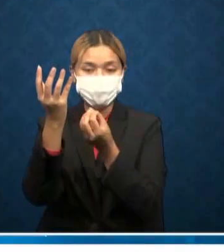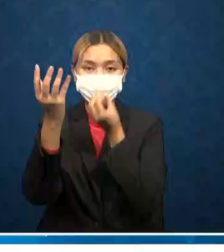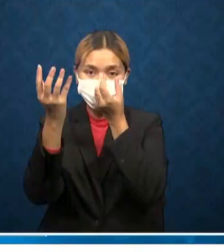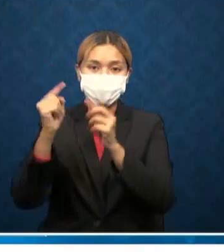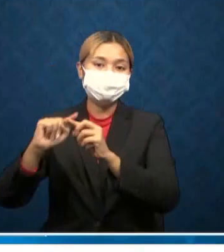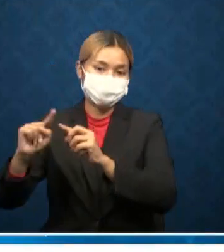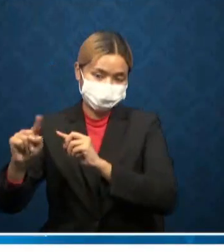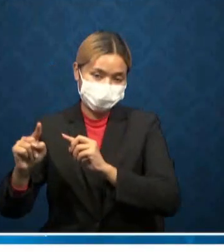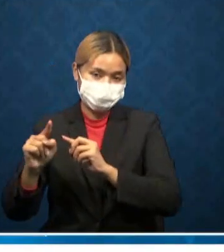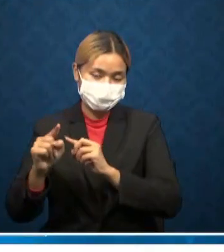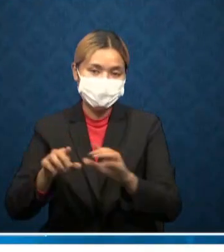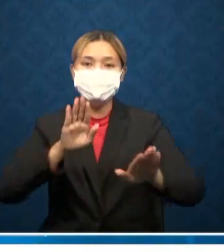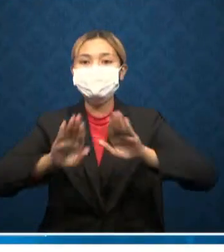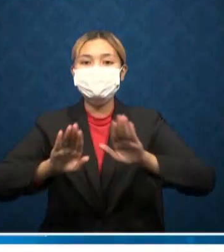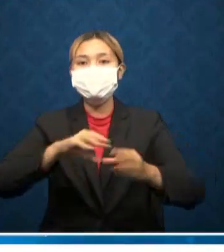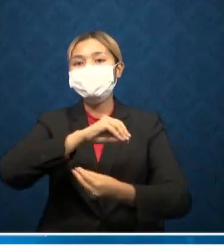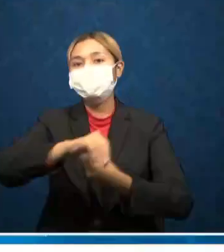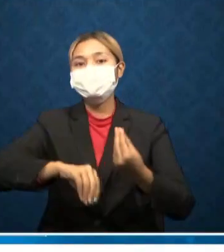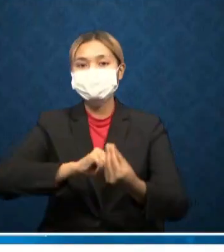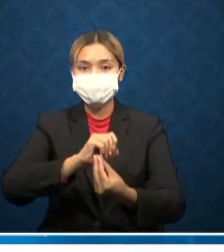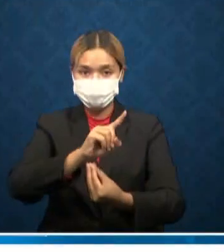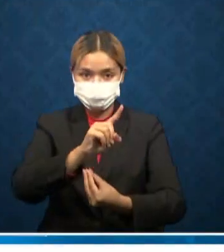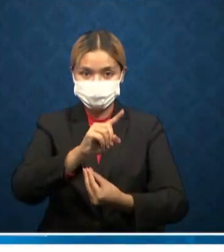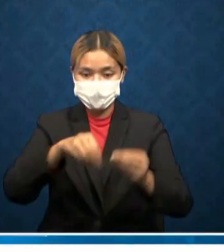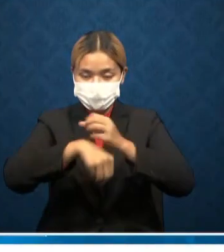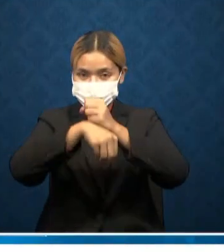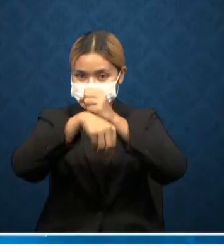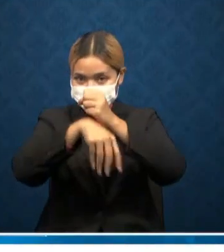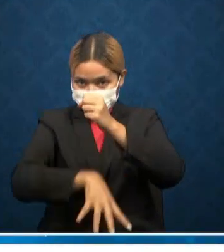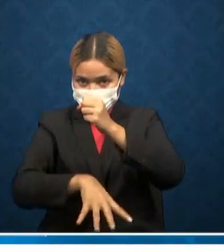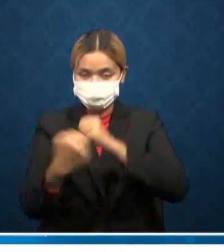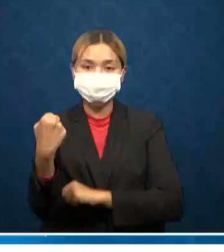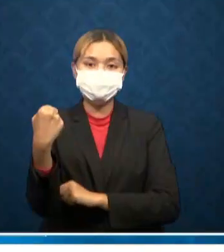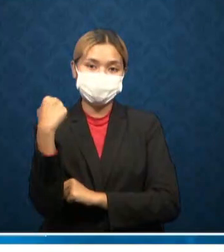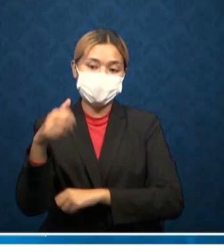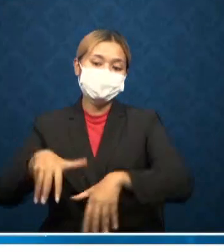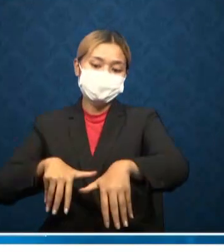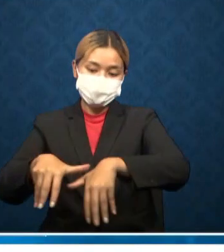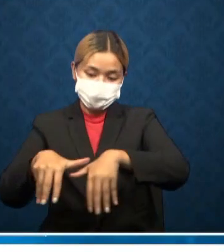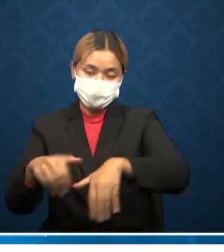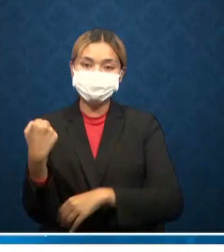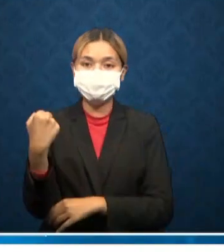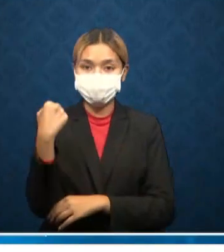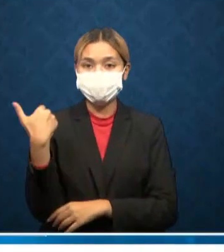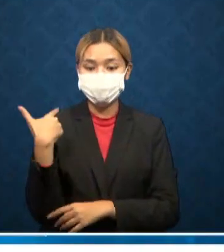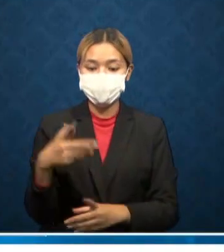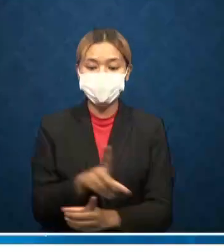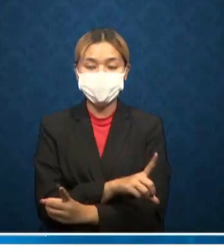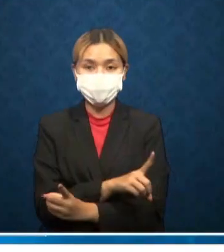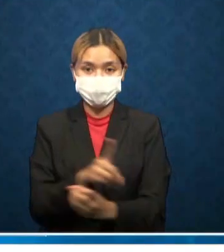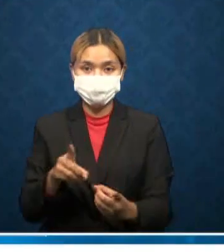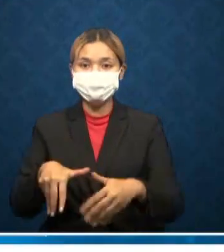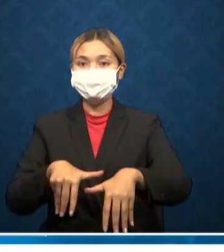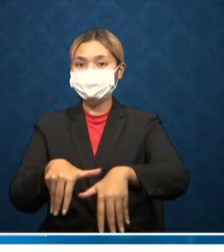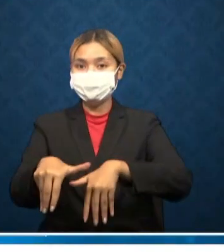ที่เติบโตเป็นเศรษฐกิจฐานรากที่จะทำให้ชุมชนมีความเข้มแข็งวัฒนธรรมท้องถิ่น